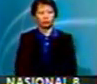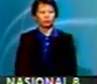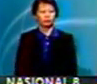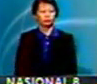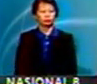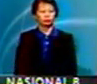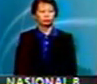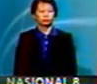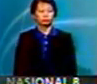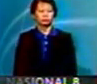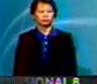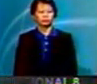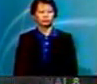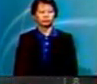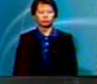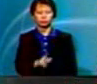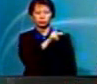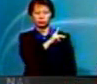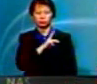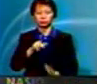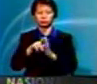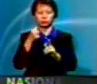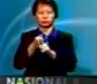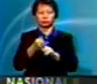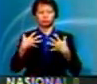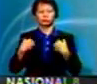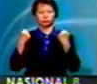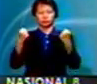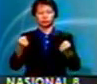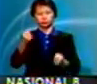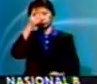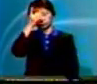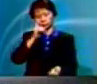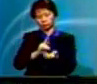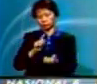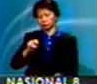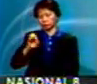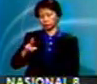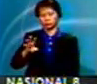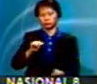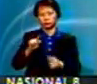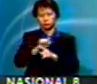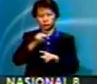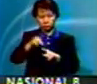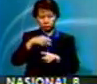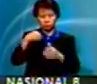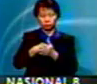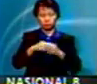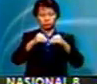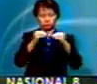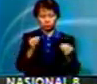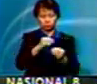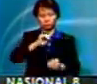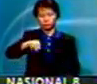Dan juga saya dipahamkan ada Ketua Pengarah Kesihatan Datuk Dr. Nur Hisham Abdullah berkata selain diguna pakai dalam majalah dan